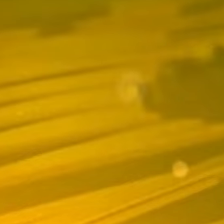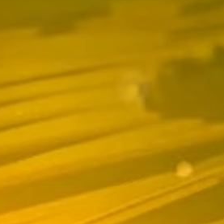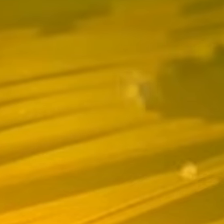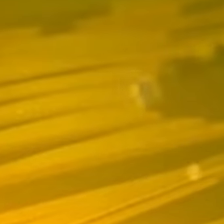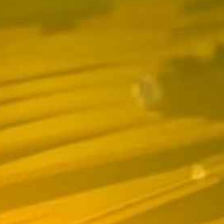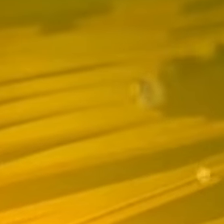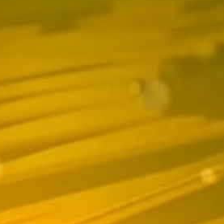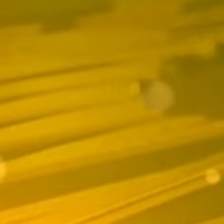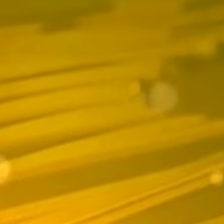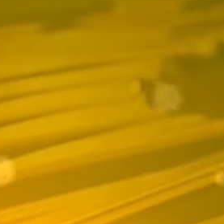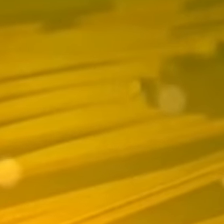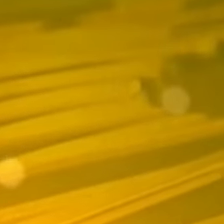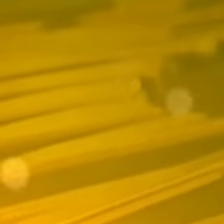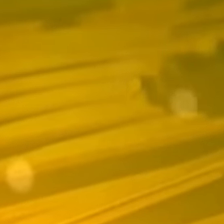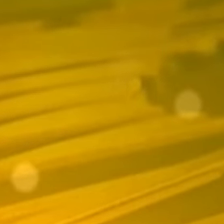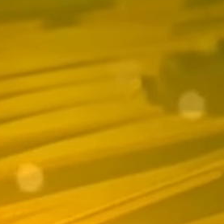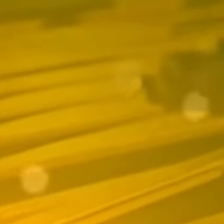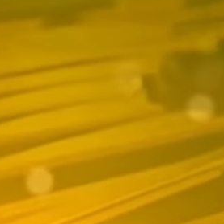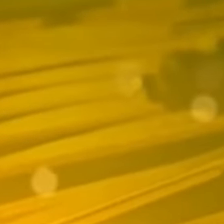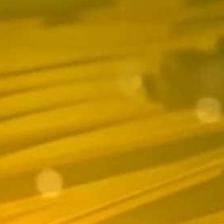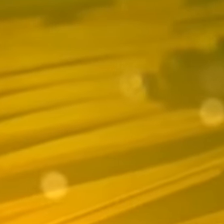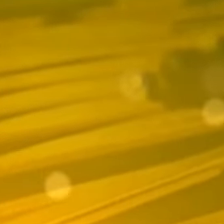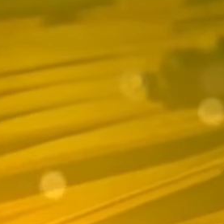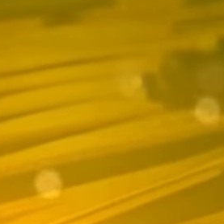الثالث فضيلة الشيخ،